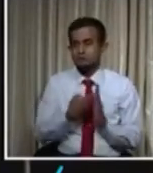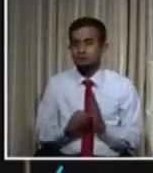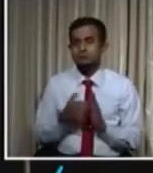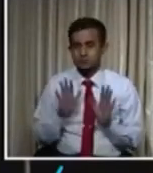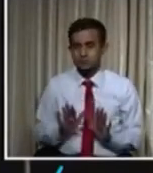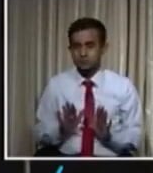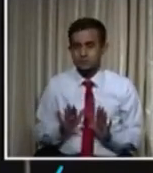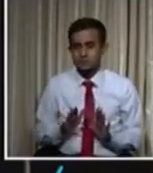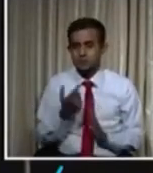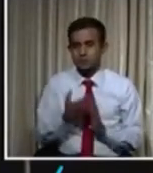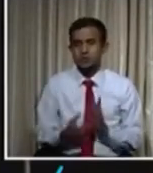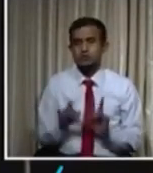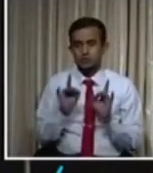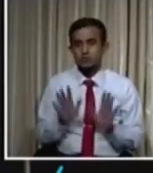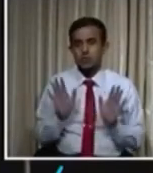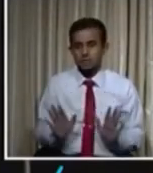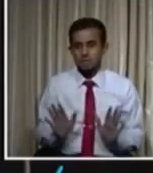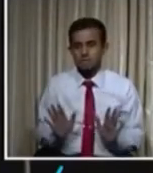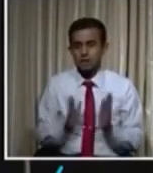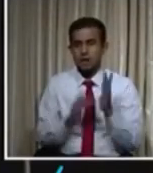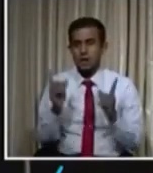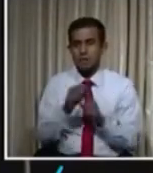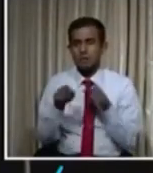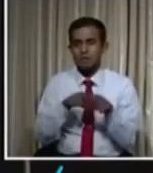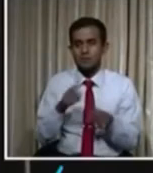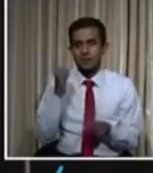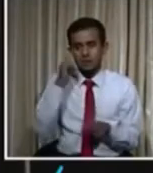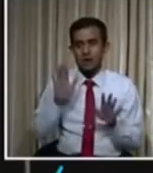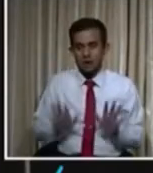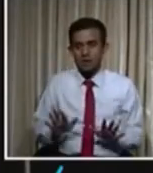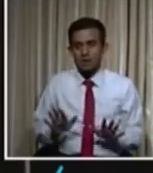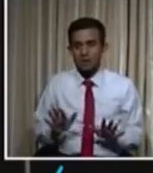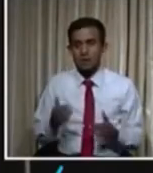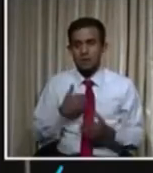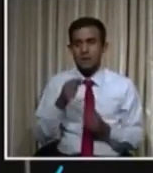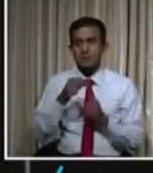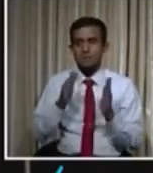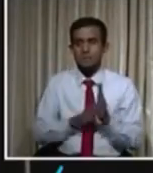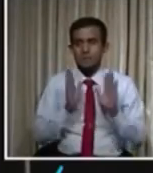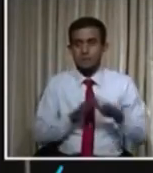හිටියේ මම ප්‍රතිපත්තිය වෙනුවෙන් හිටියා ඇමතිවරයා හැටියට මම හිතන හිටියා මම මගේ අගමැති